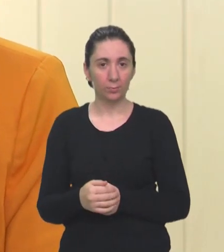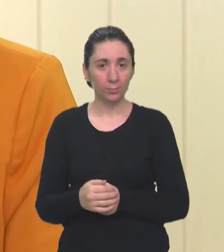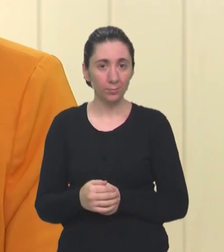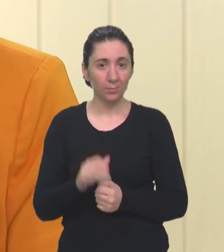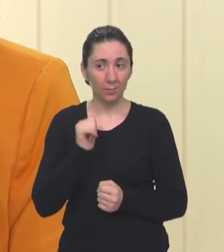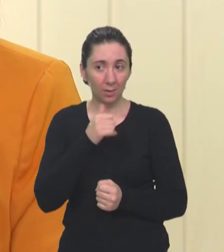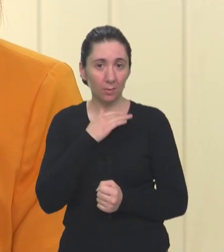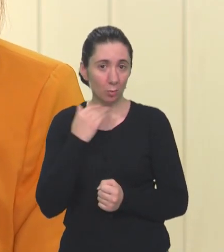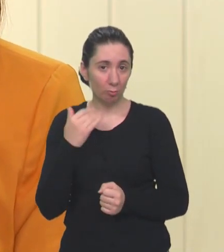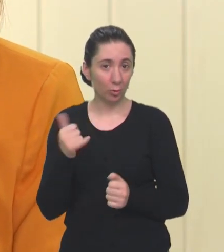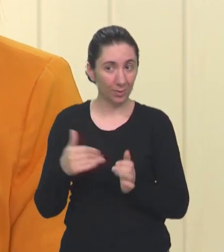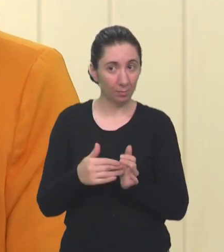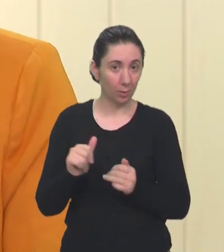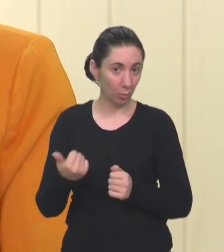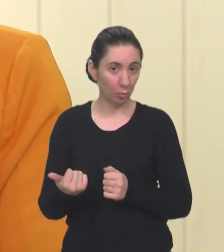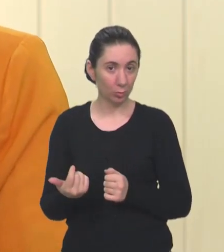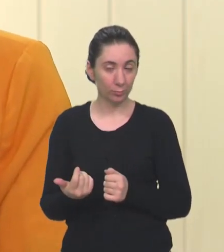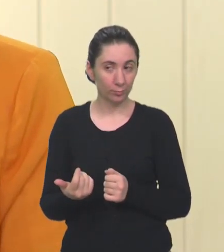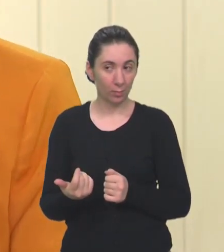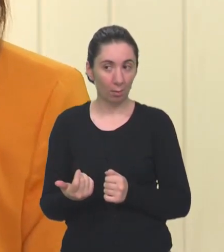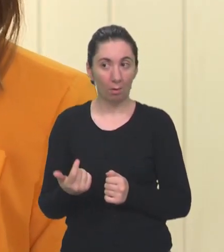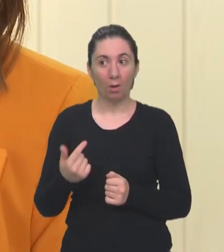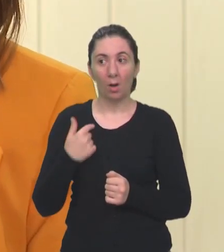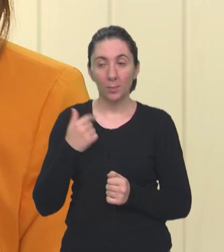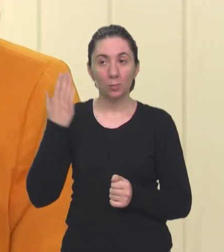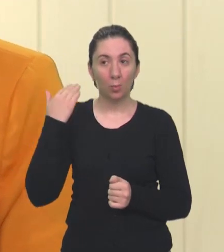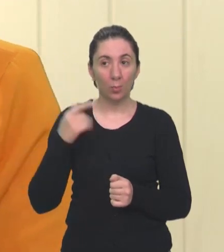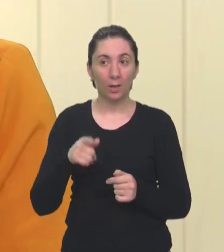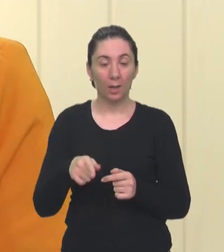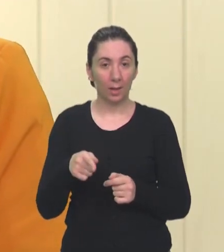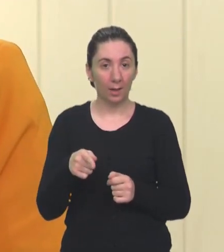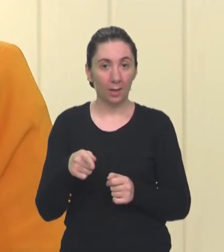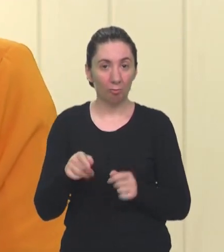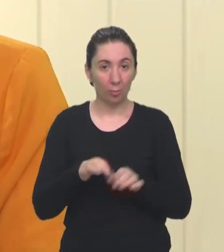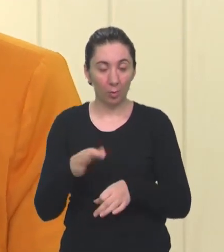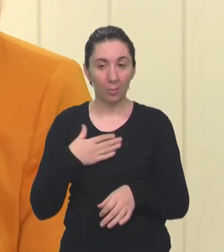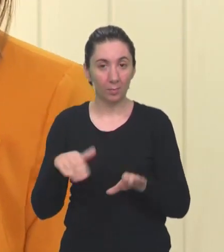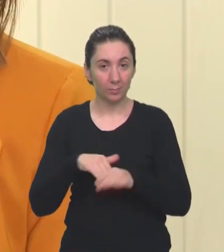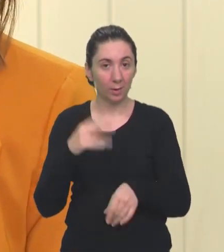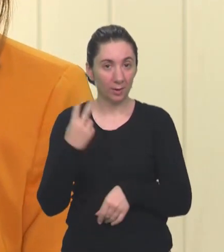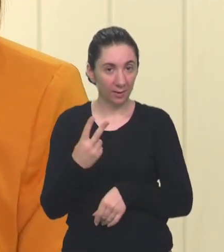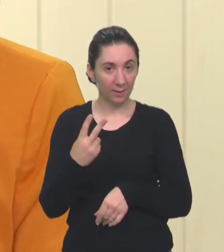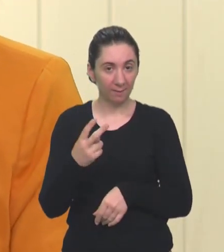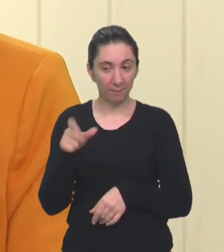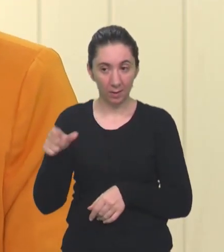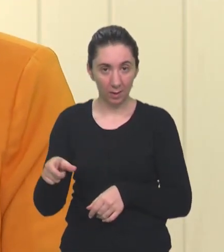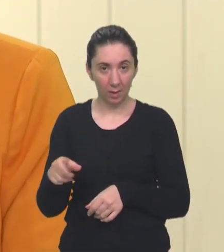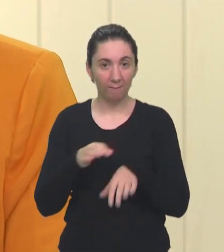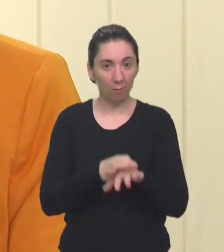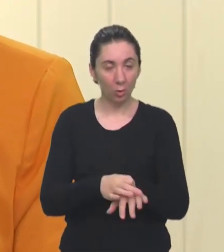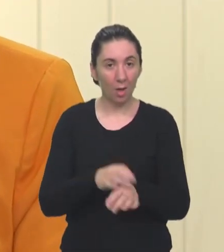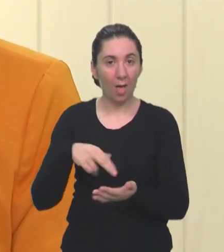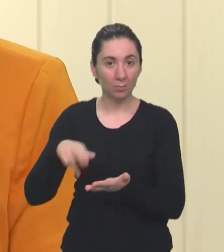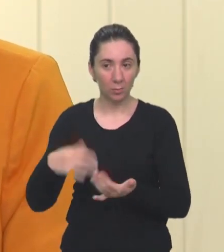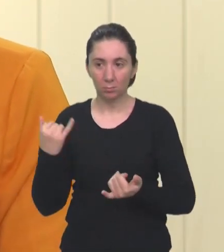dovoljno je ili bi trebalo još? Pa realno mi smo prije na ovom projektu imali zaposleno dvoje ljudi, imali smo voditelja i administratora,